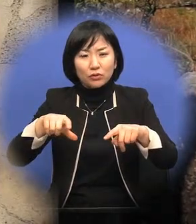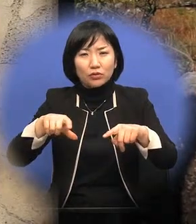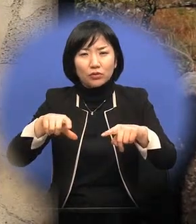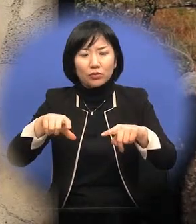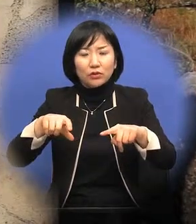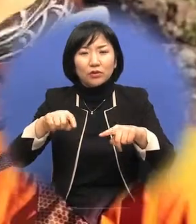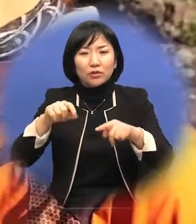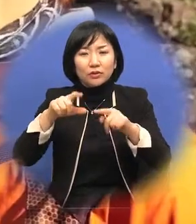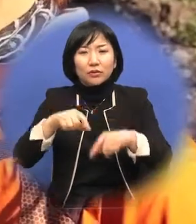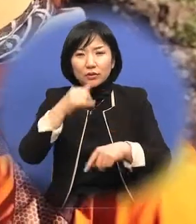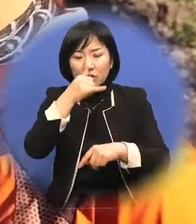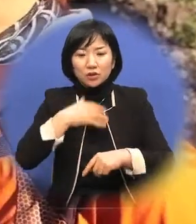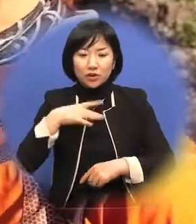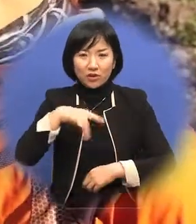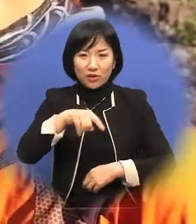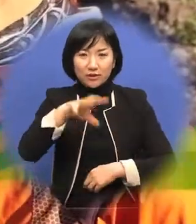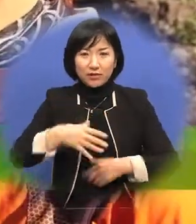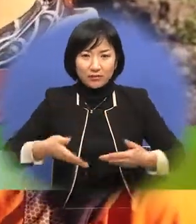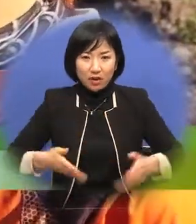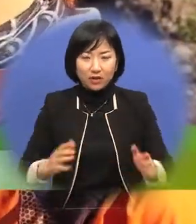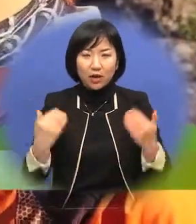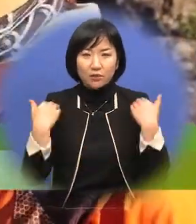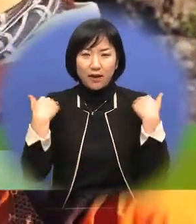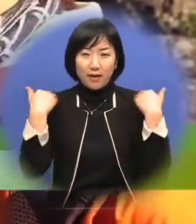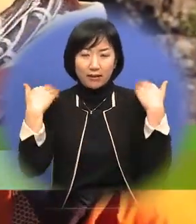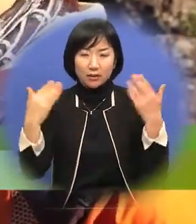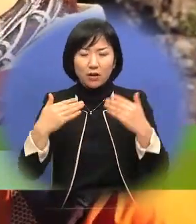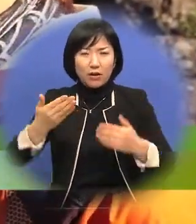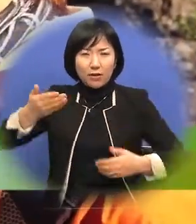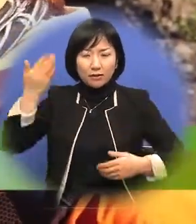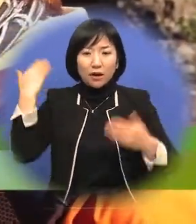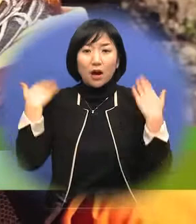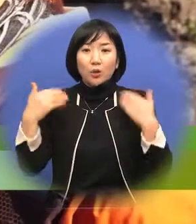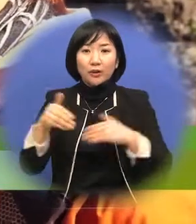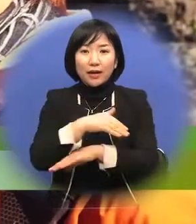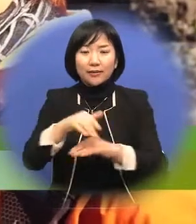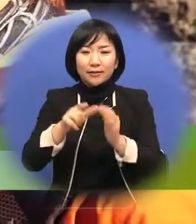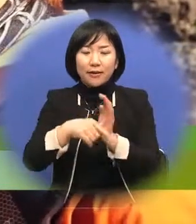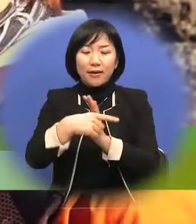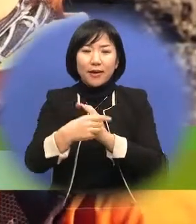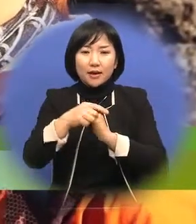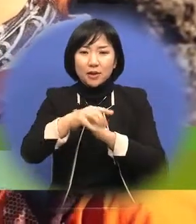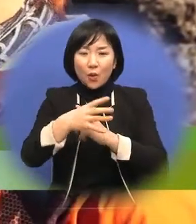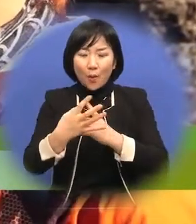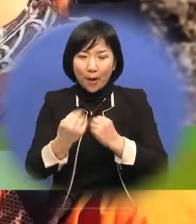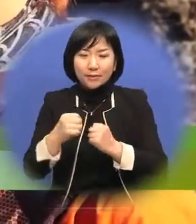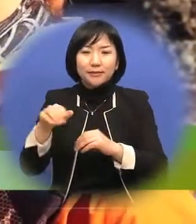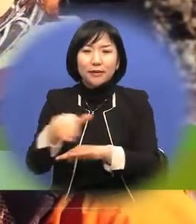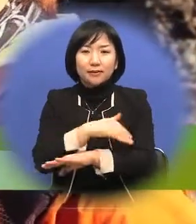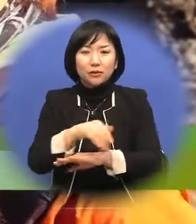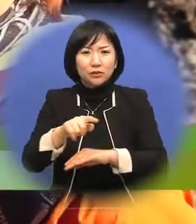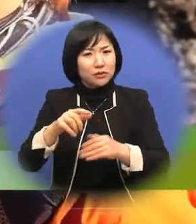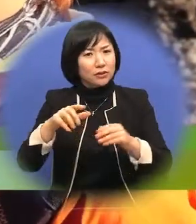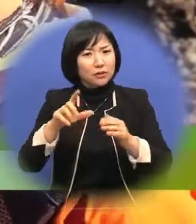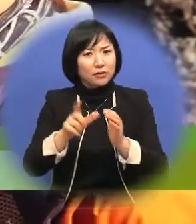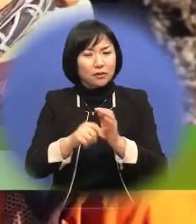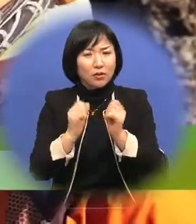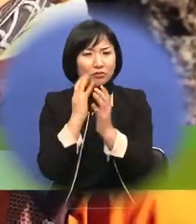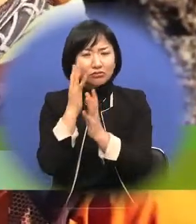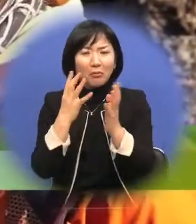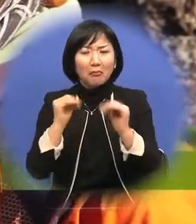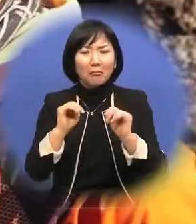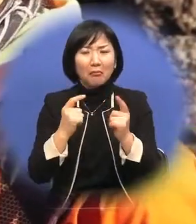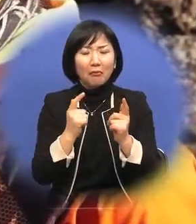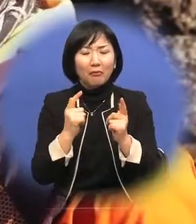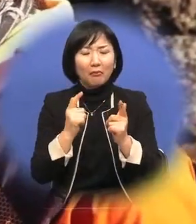저는 여기서 태어나고 자라서 예전에 학교 다닐 때도 이곳을 많이 다녔었거든요. 그때는 이렇게 숲이